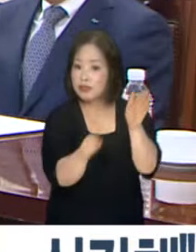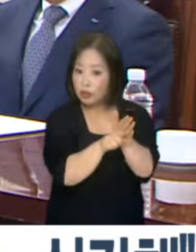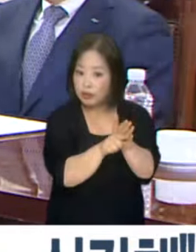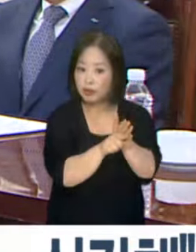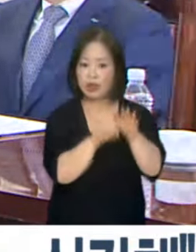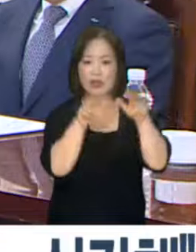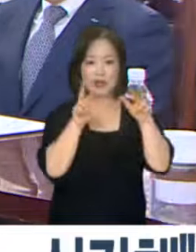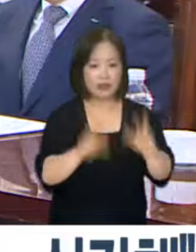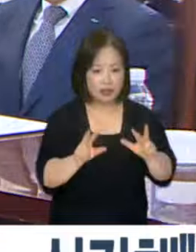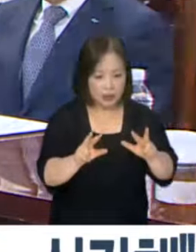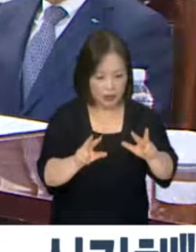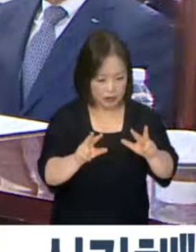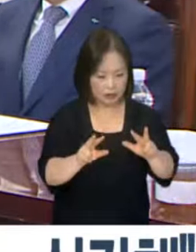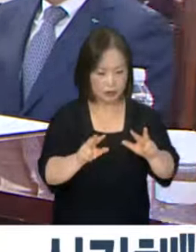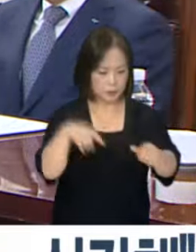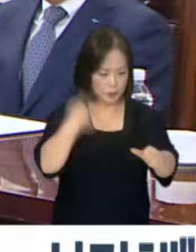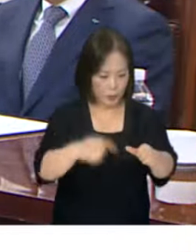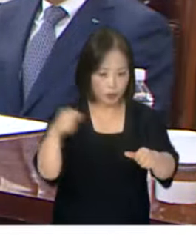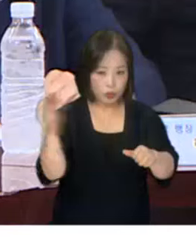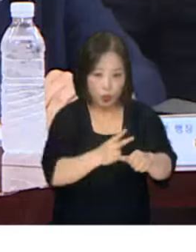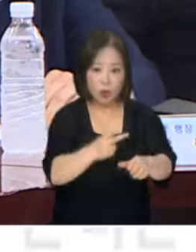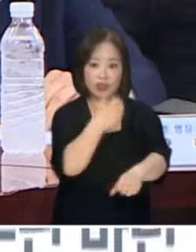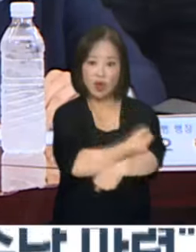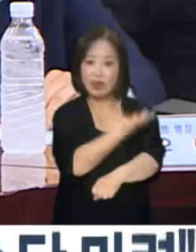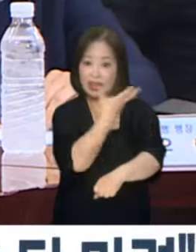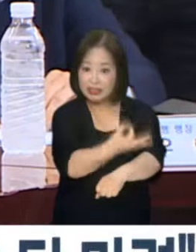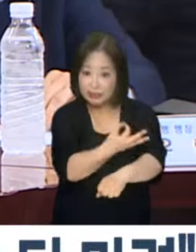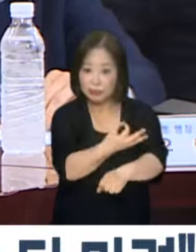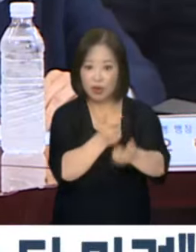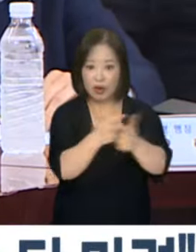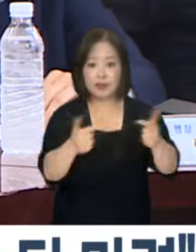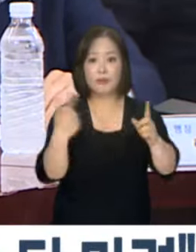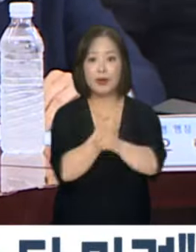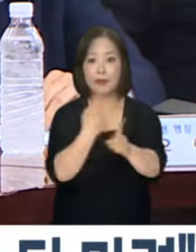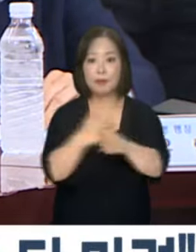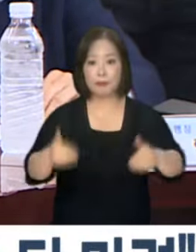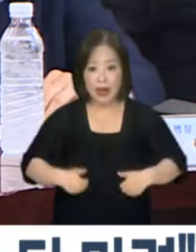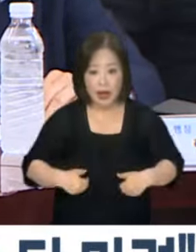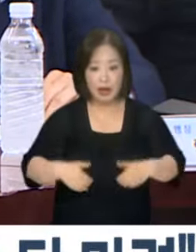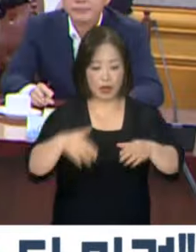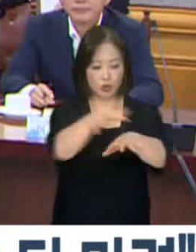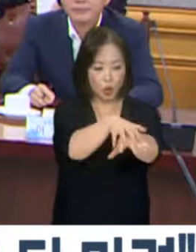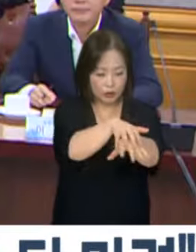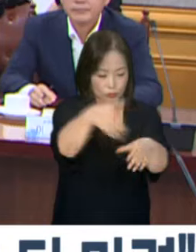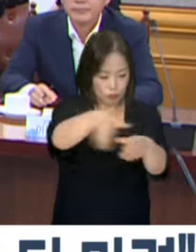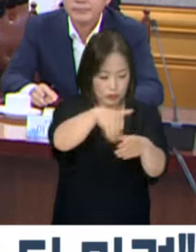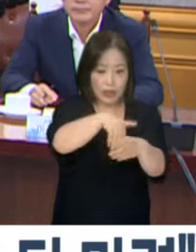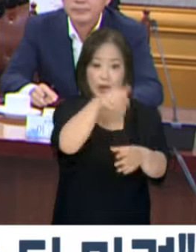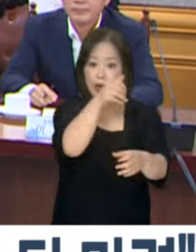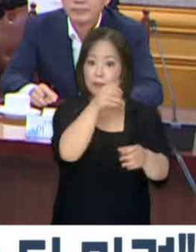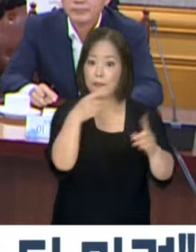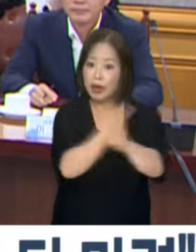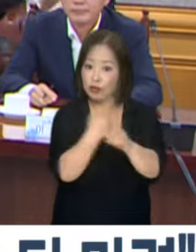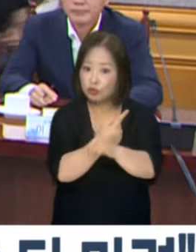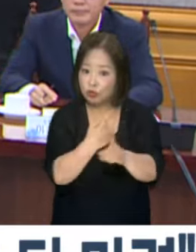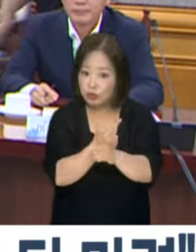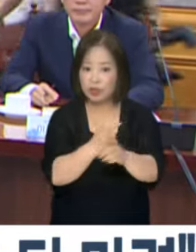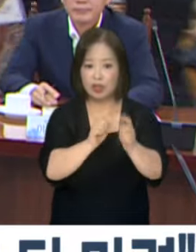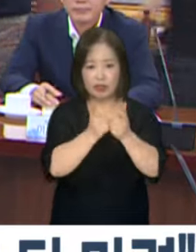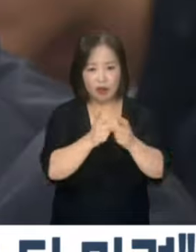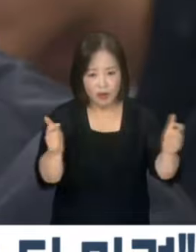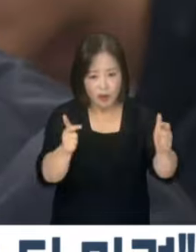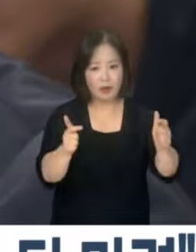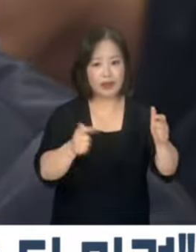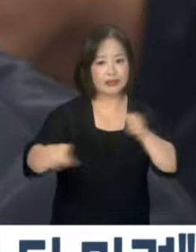보상 체계를 바꿔야 한다고 피력했습니다. 향후 조직 문화를 개선할 수 있는 새로운 감독 수단까지